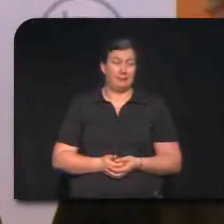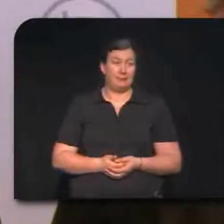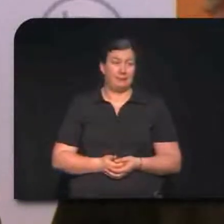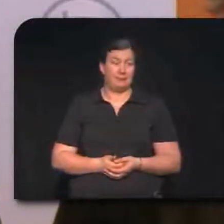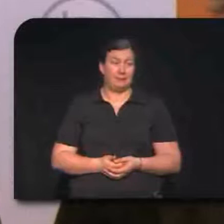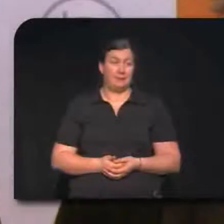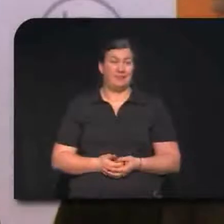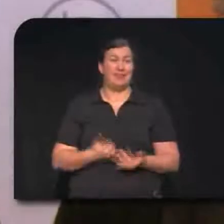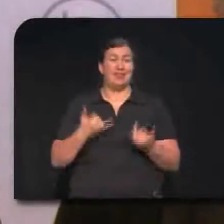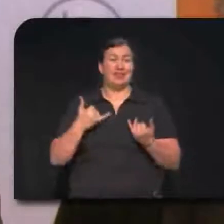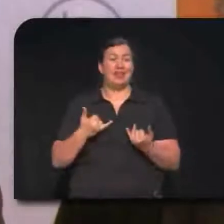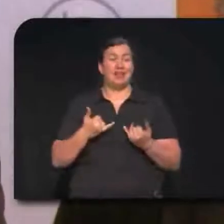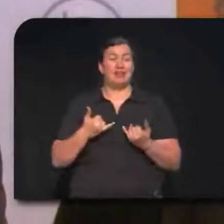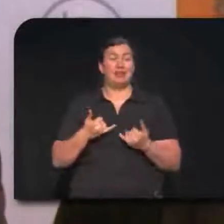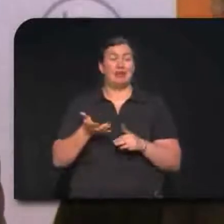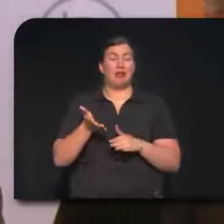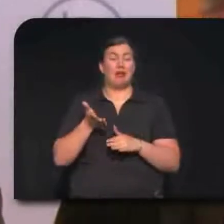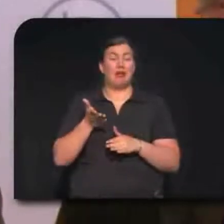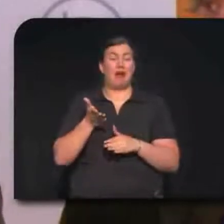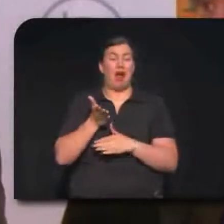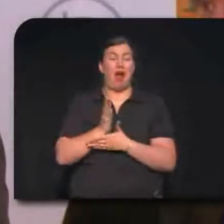wir haben 13 Uhr